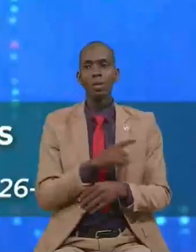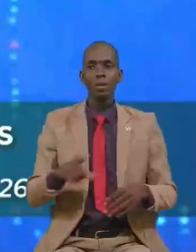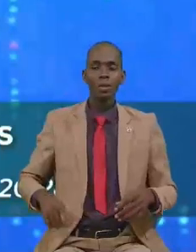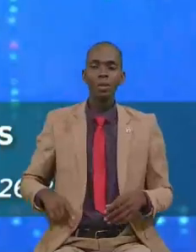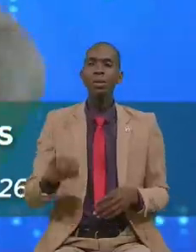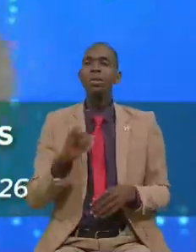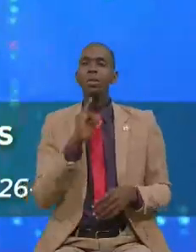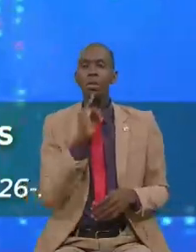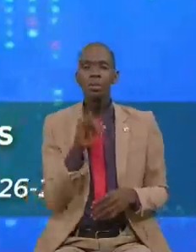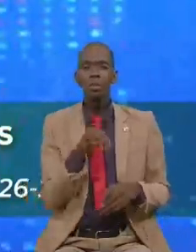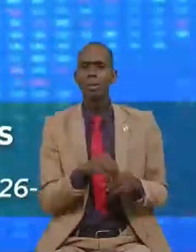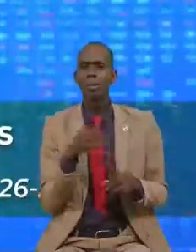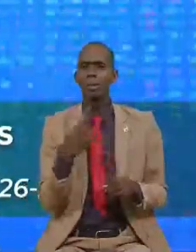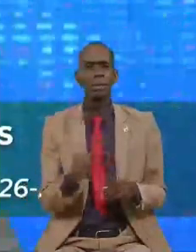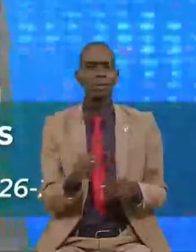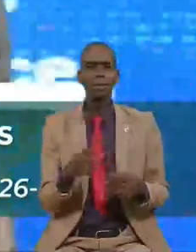une maison